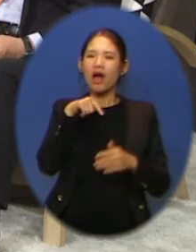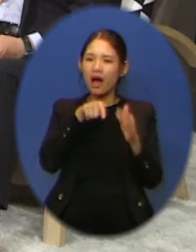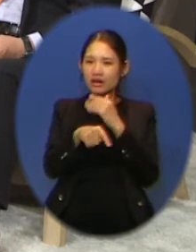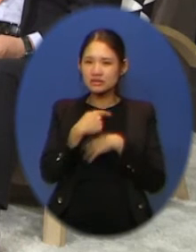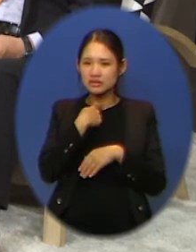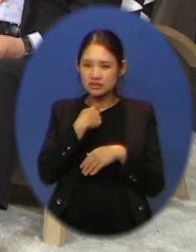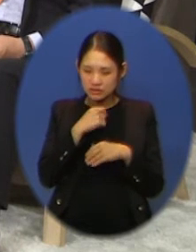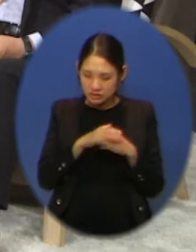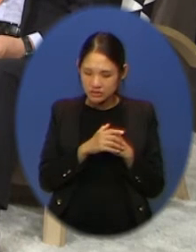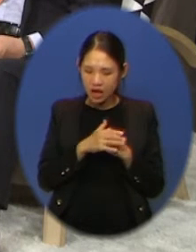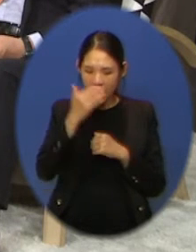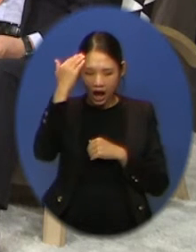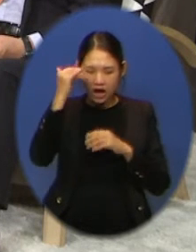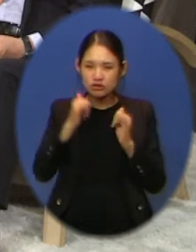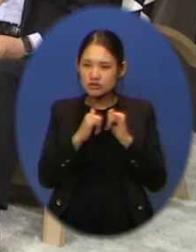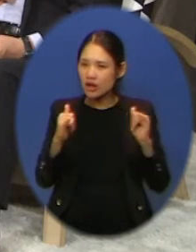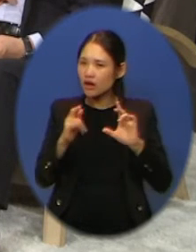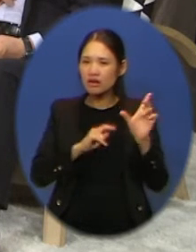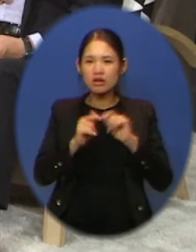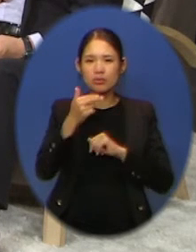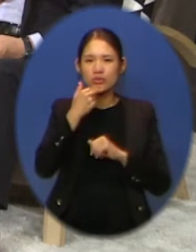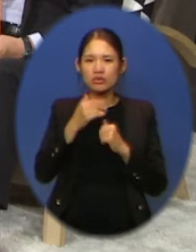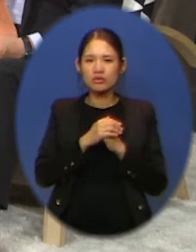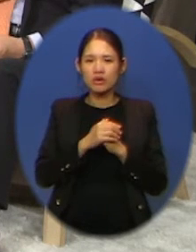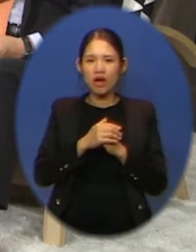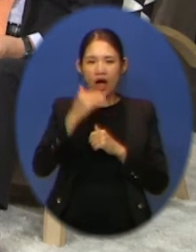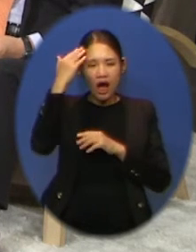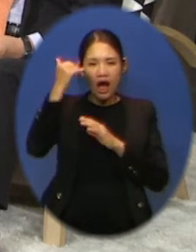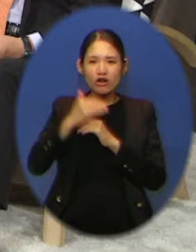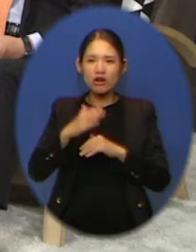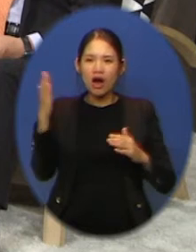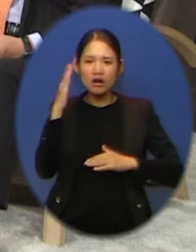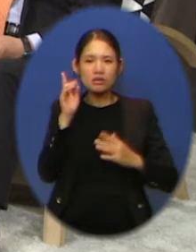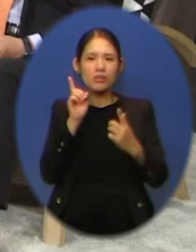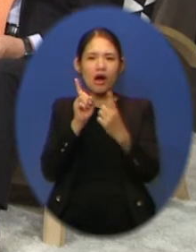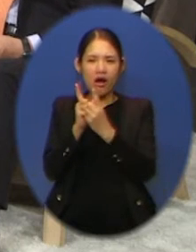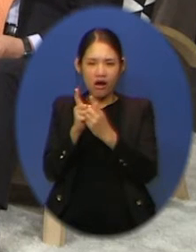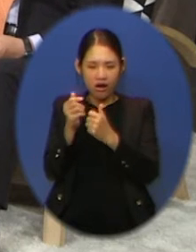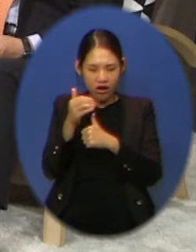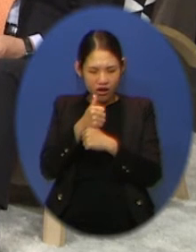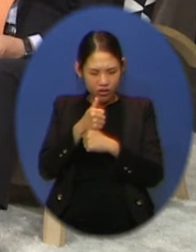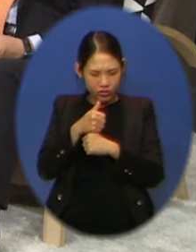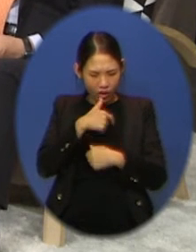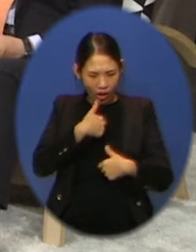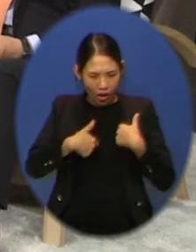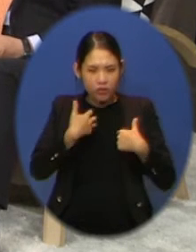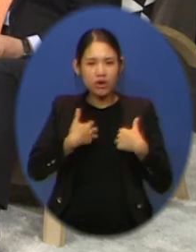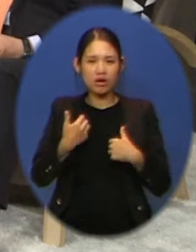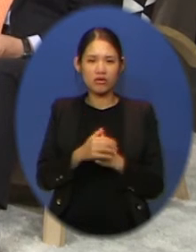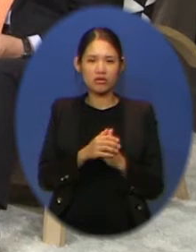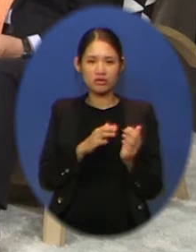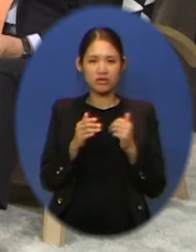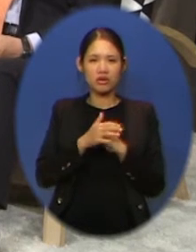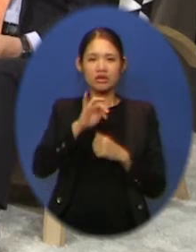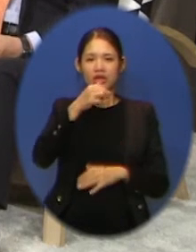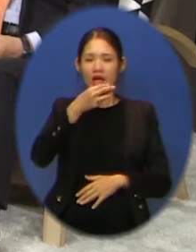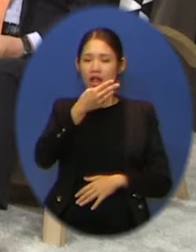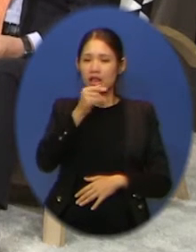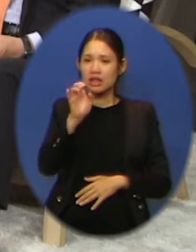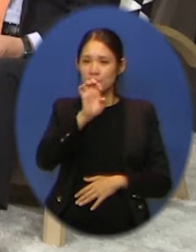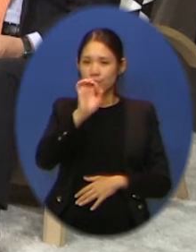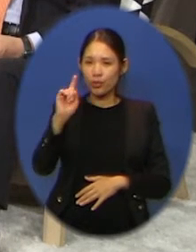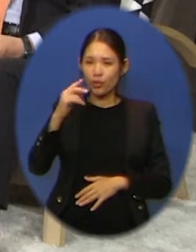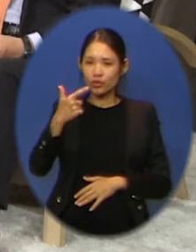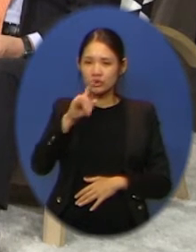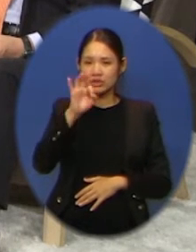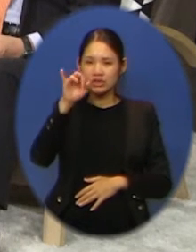그 당시에 한국 학생이 만났다면 붙잡고 울었으니까. 그럼 그 어디 주가 있을 거 아니에요? 미국 동 캘리포니아 주로 가신 거예요? 저